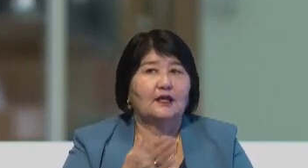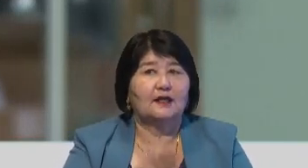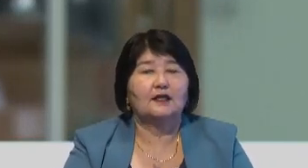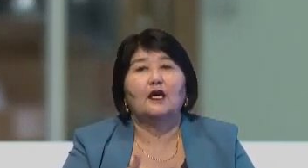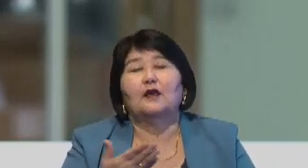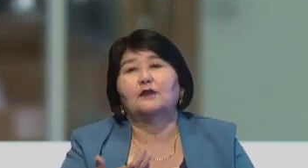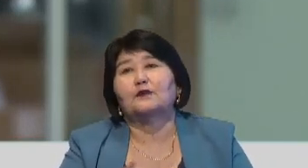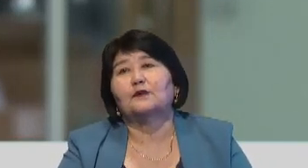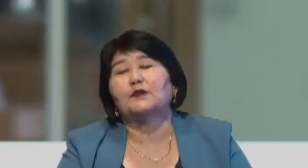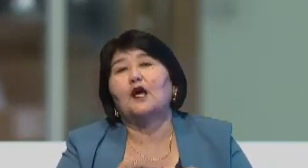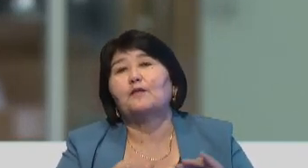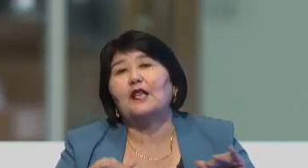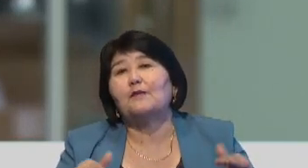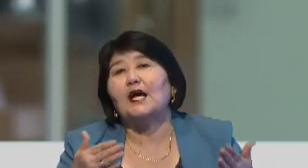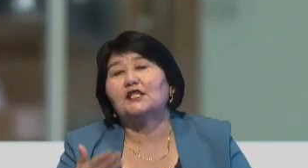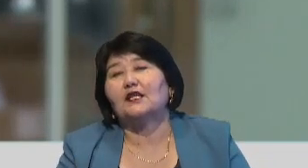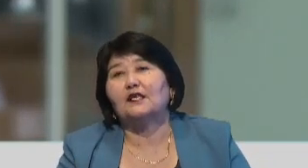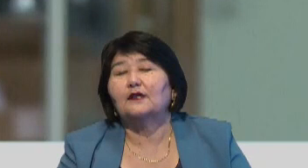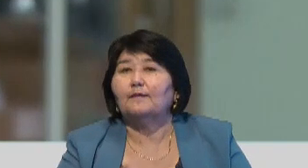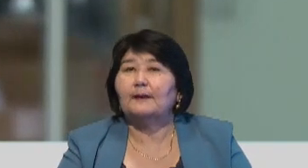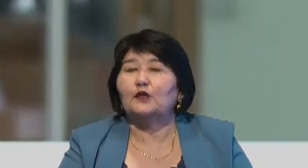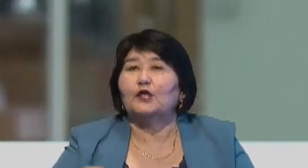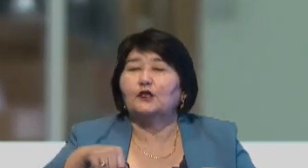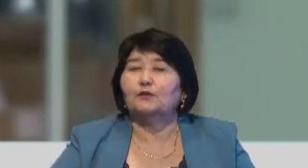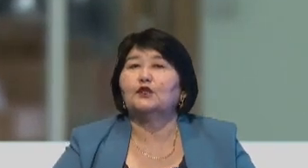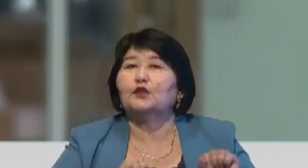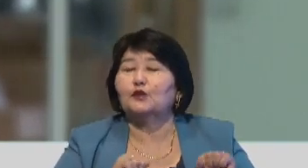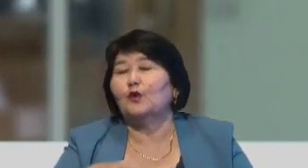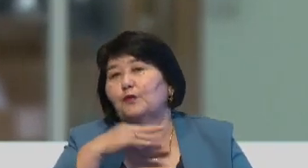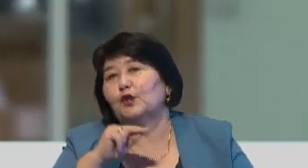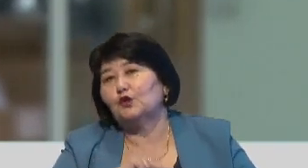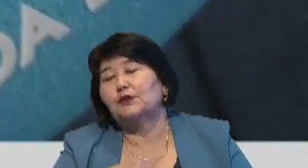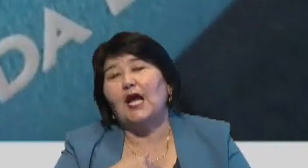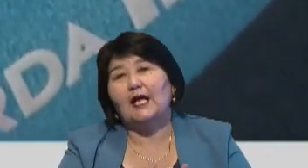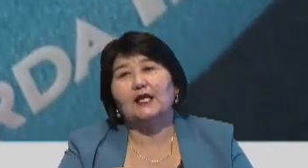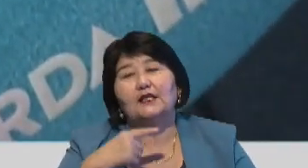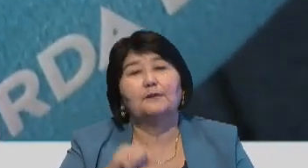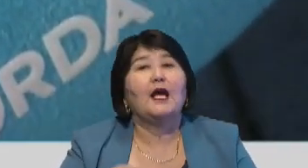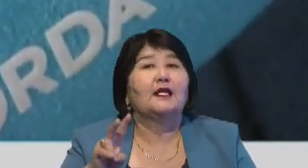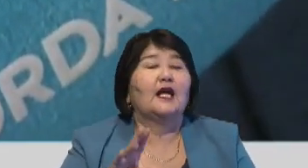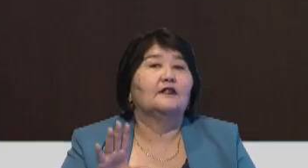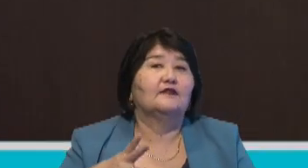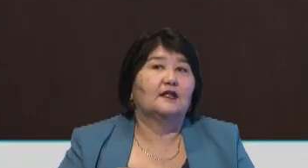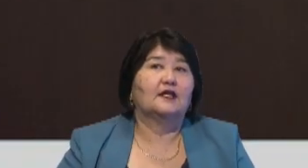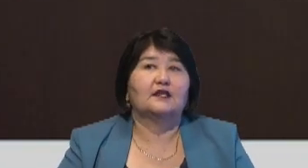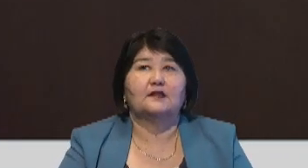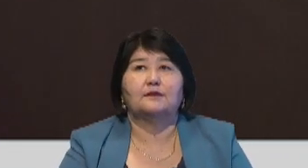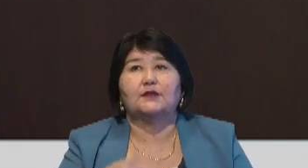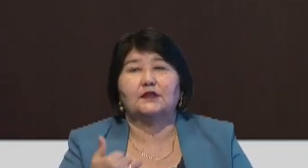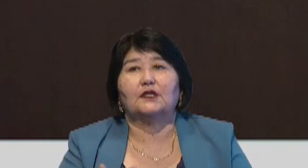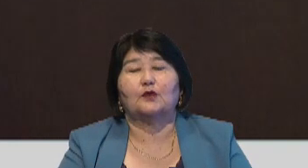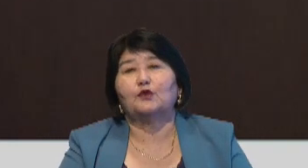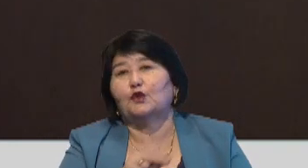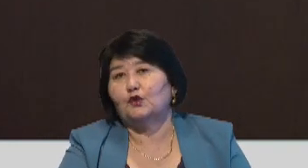ішінде мынау балабақшалар, солардың мүддесін қорғауда көптеген жұмыстар атқарды деп айта аламын. Наталья Валентинқызы менторлық бойынша да қазір